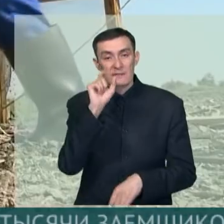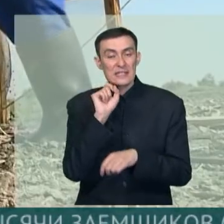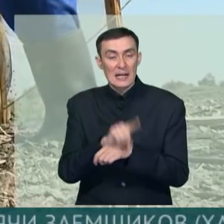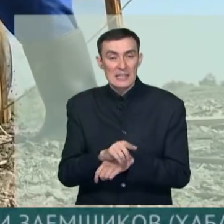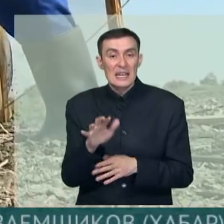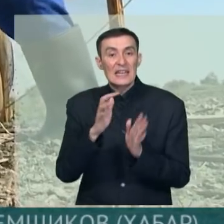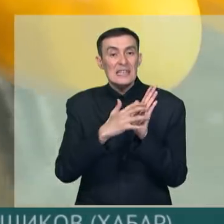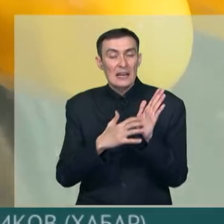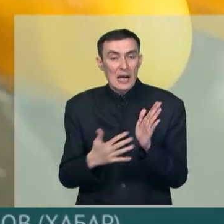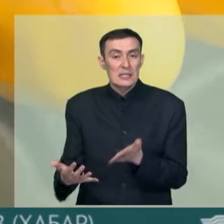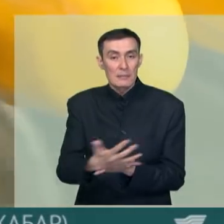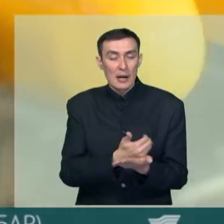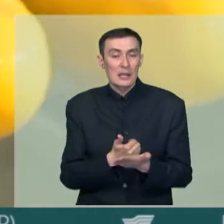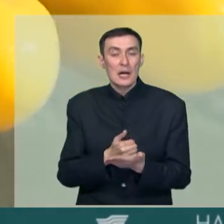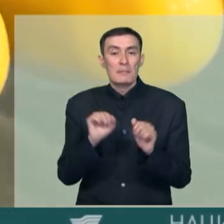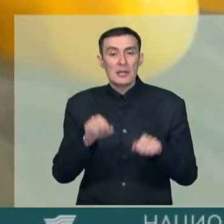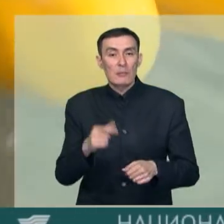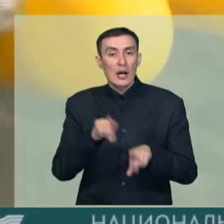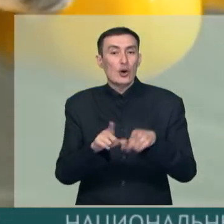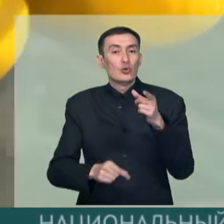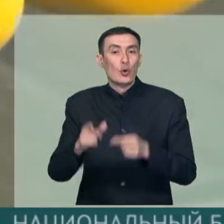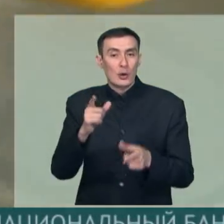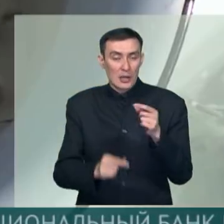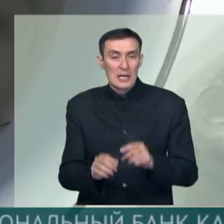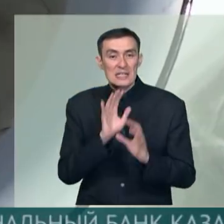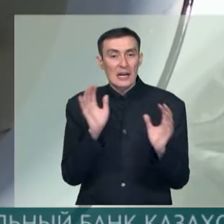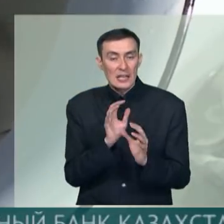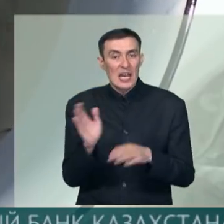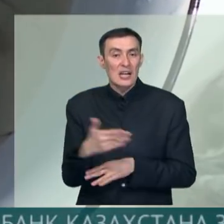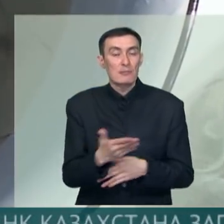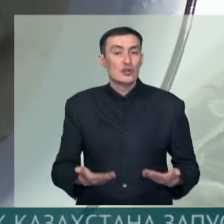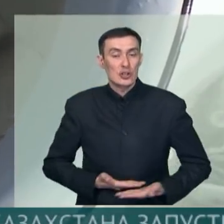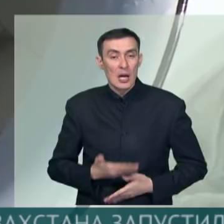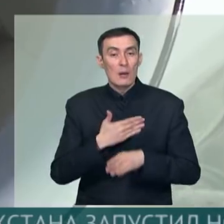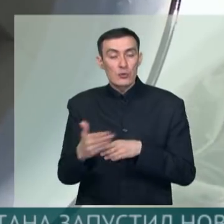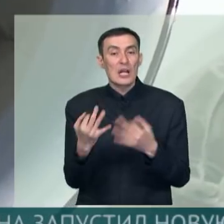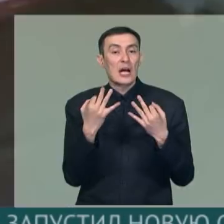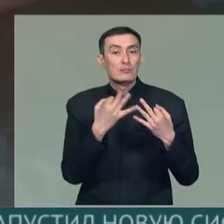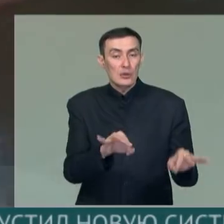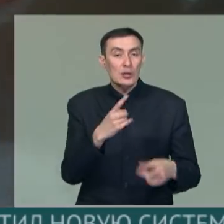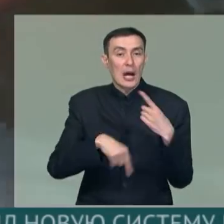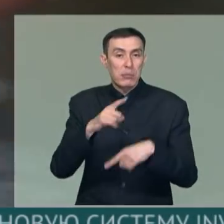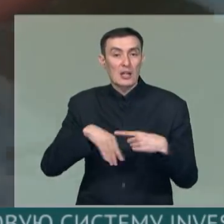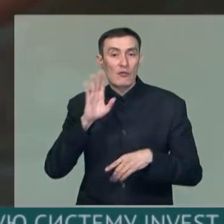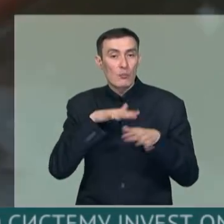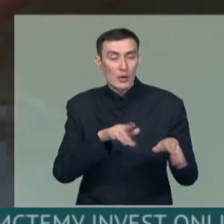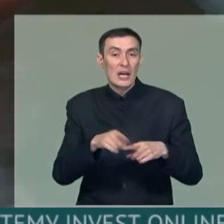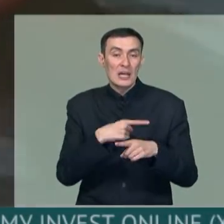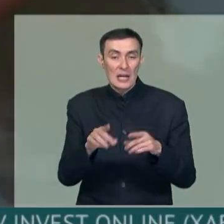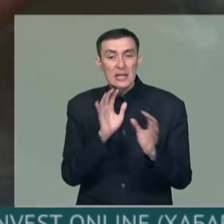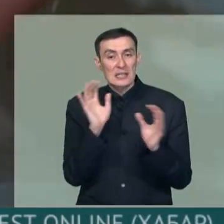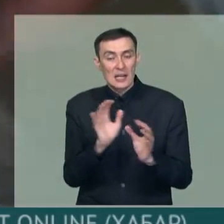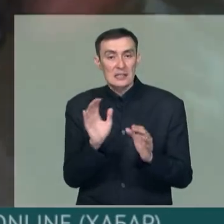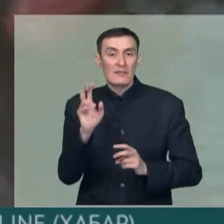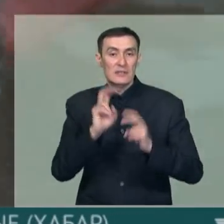Кстати, икру получают так называемым методом дойки, сохраняя рыбине жизнь. Затем она или отпускается обратно в море, или остается на заводе